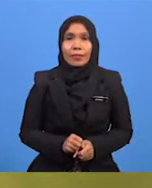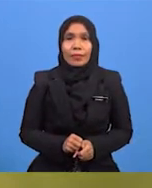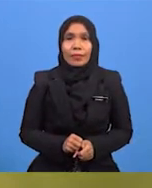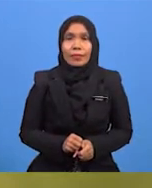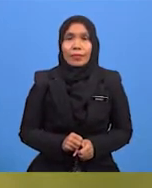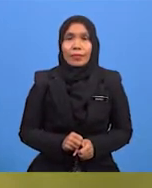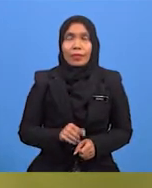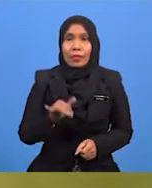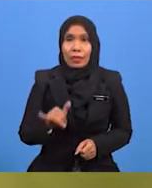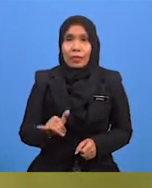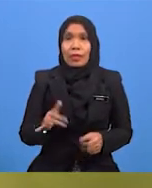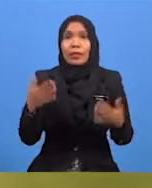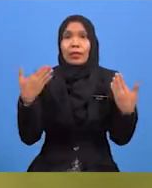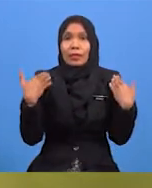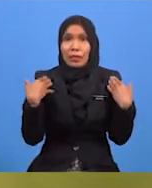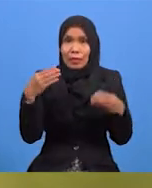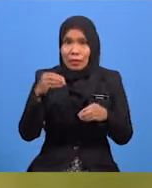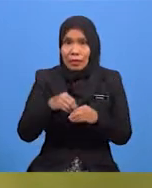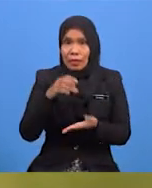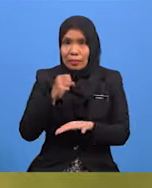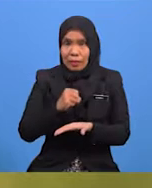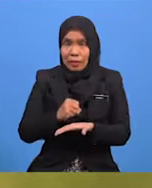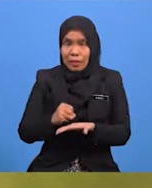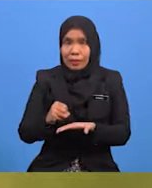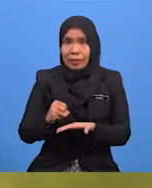sastra yang terkandung dalam